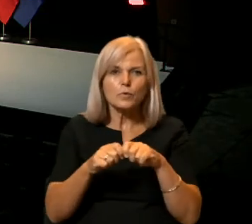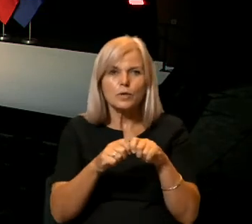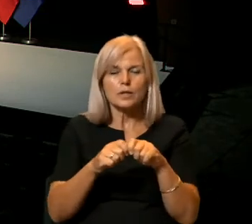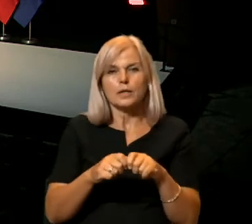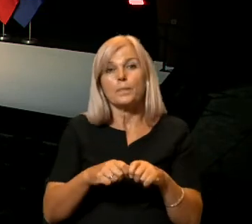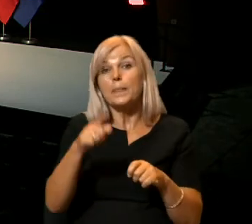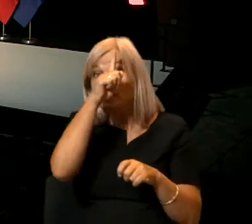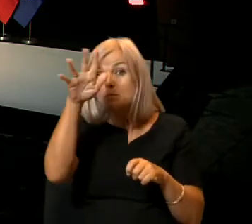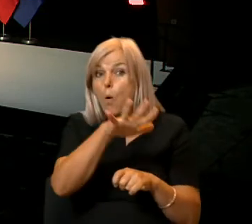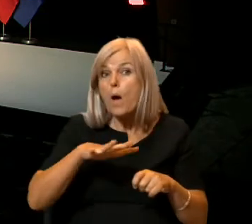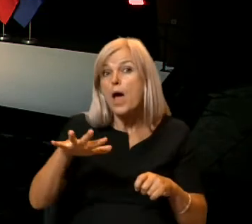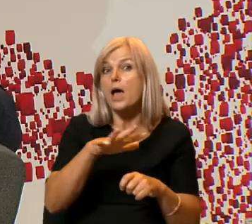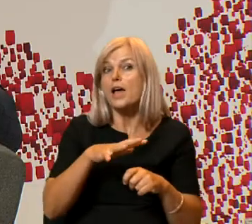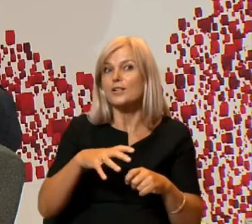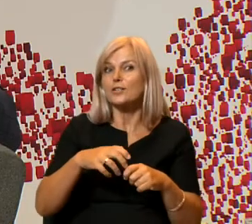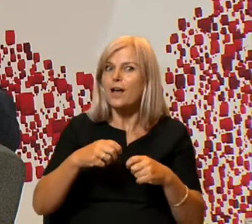energii,